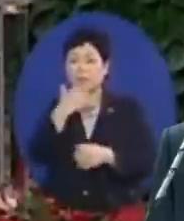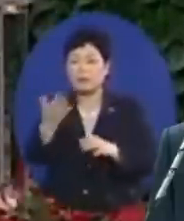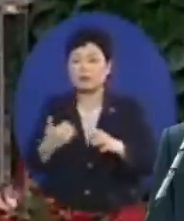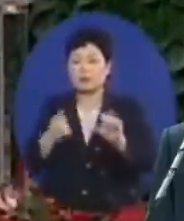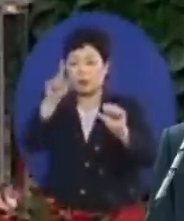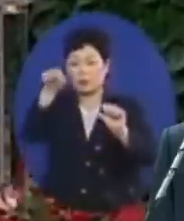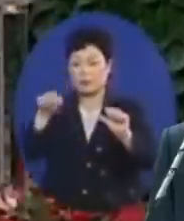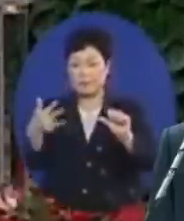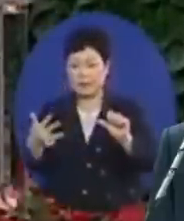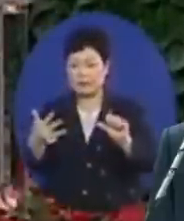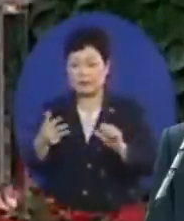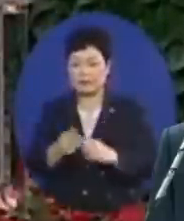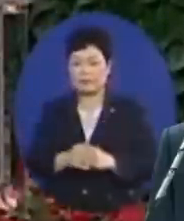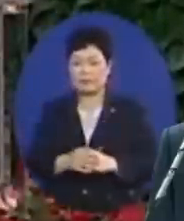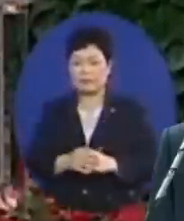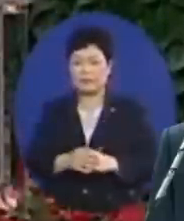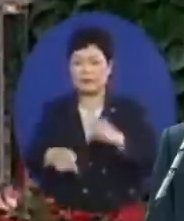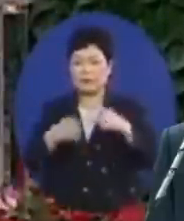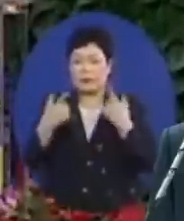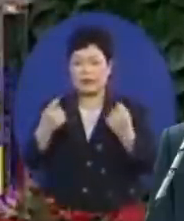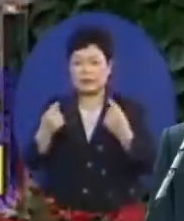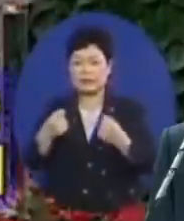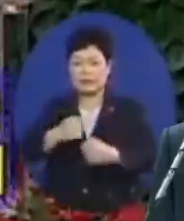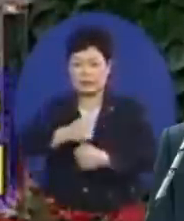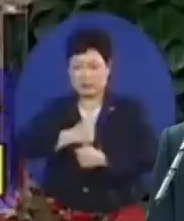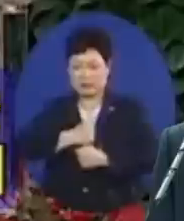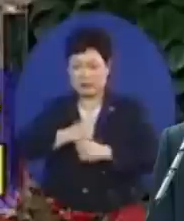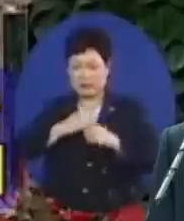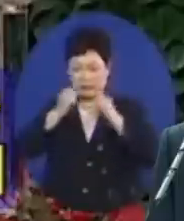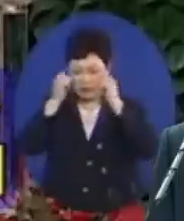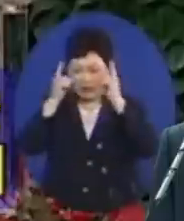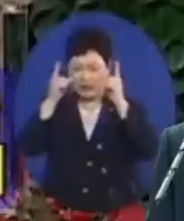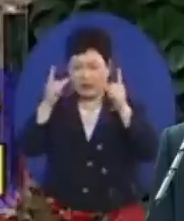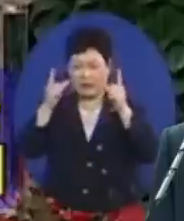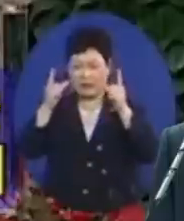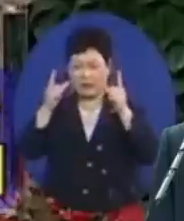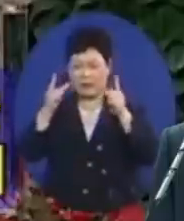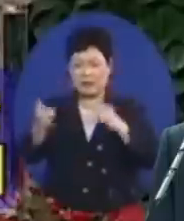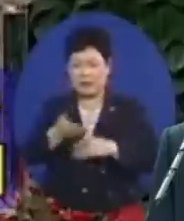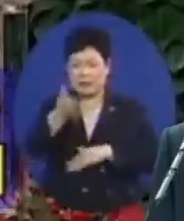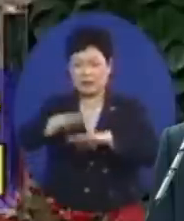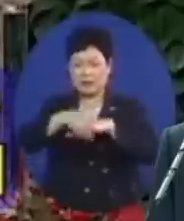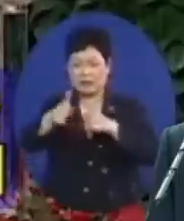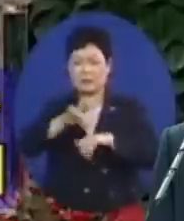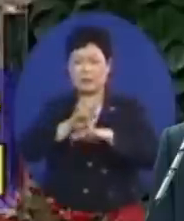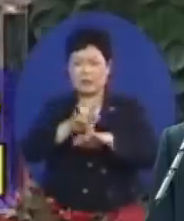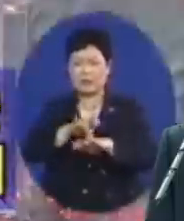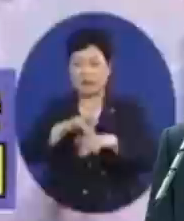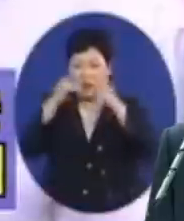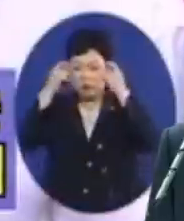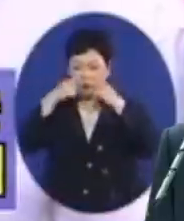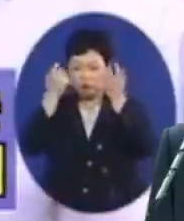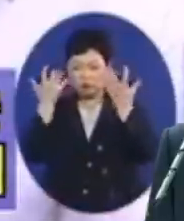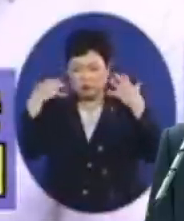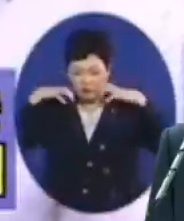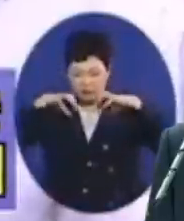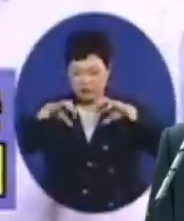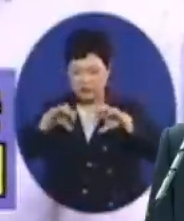5장 8절에 한번 따라 읽어주시기 바랍니다. 근신하라 깨어라. 너희 대적 마귀가